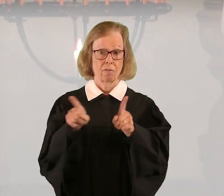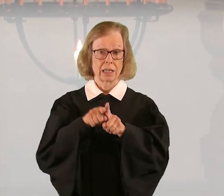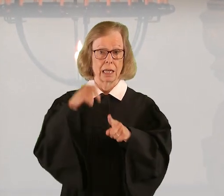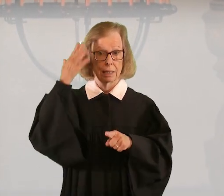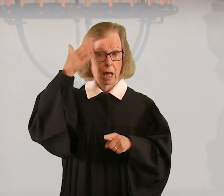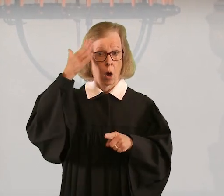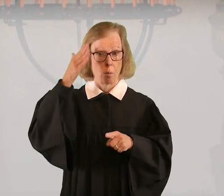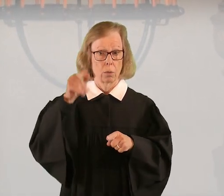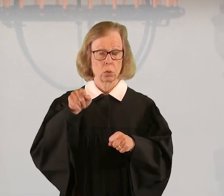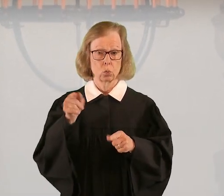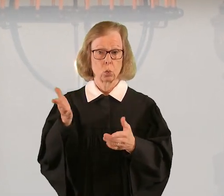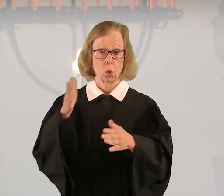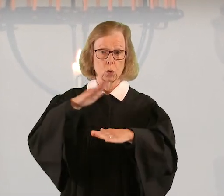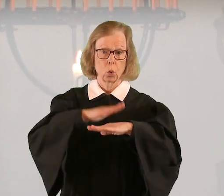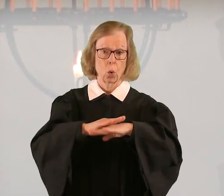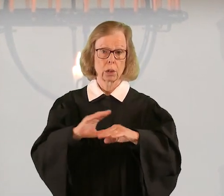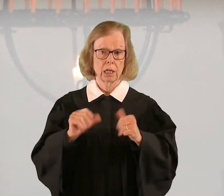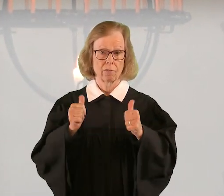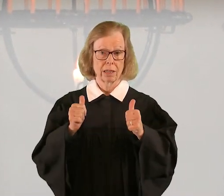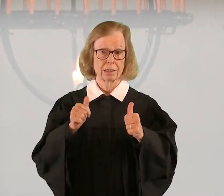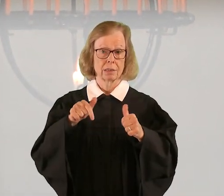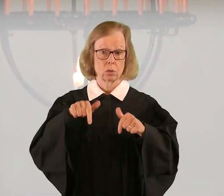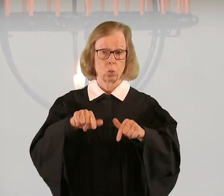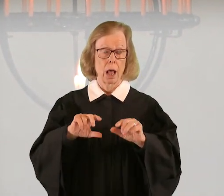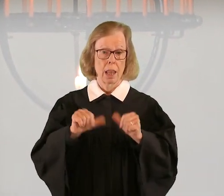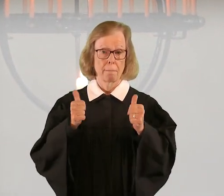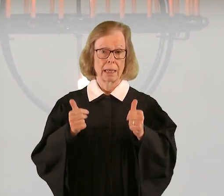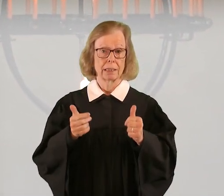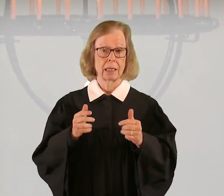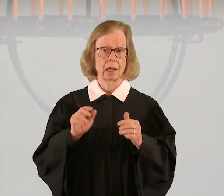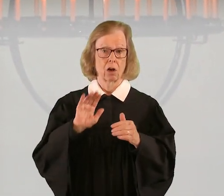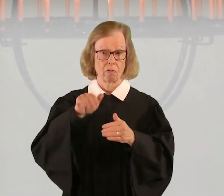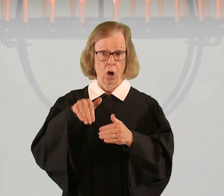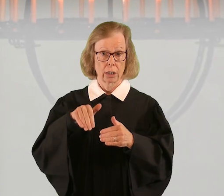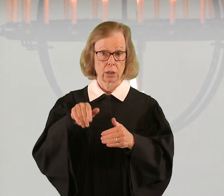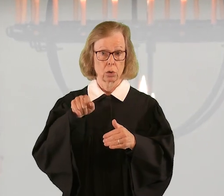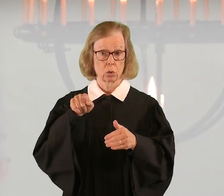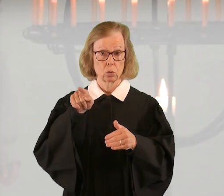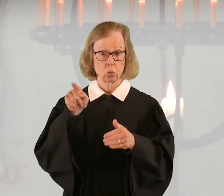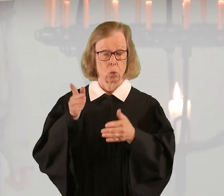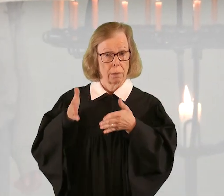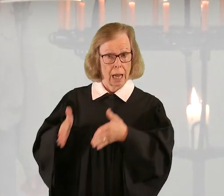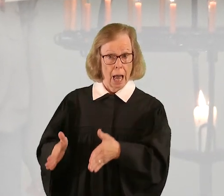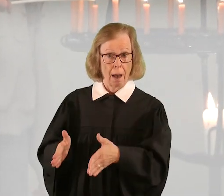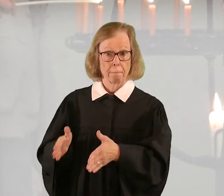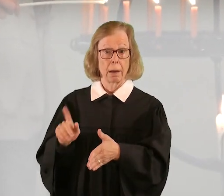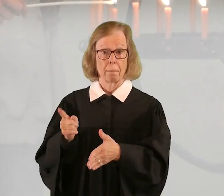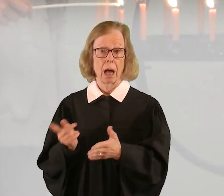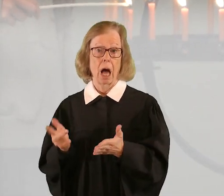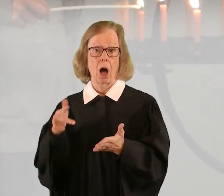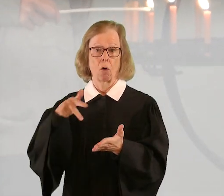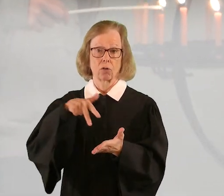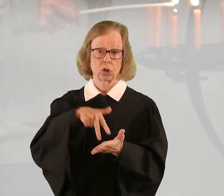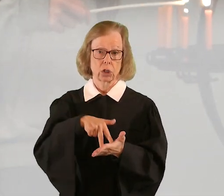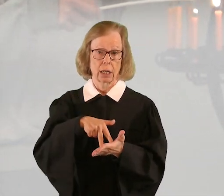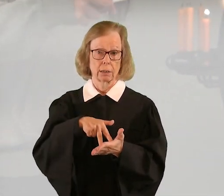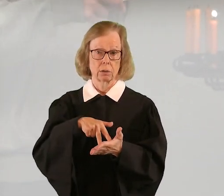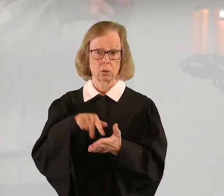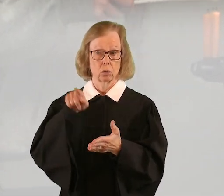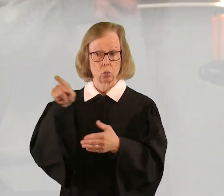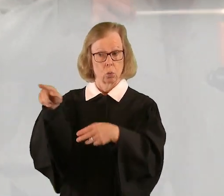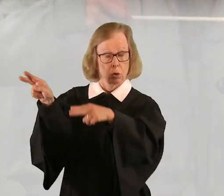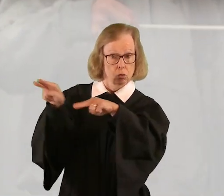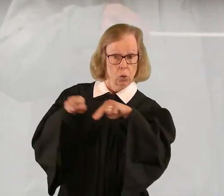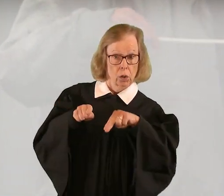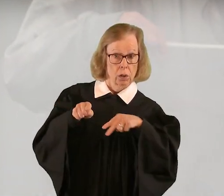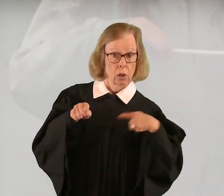tot und bist lebendig geworden. Du warst begraben und bist auferstanden, zurückgekehrt zu